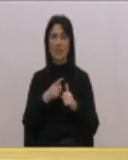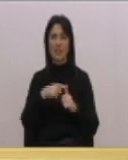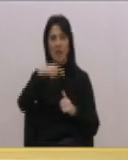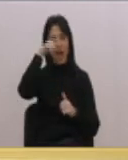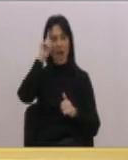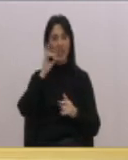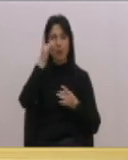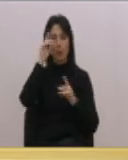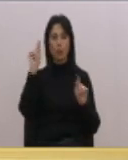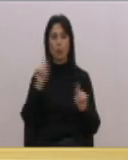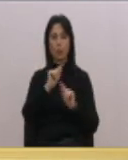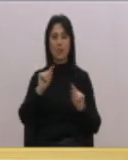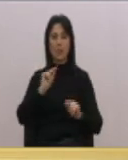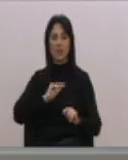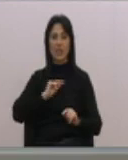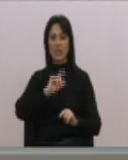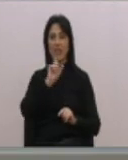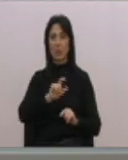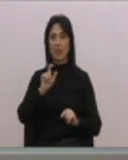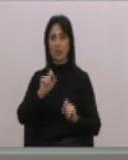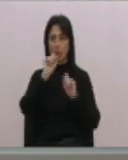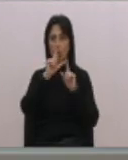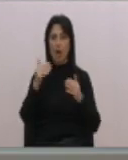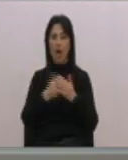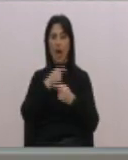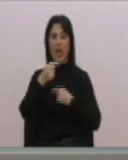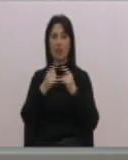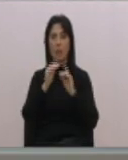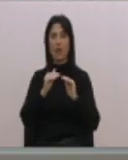აზერბაიჯანული კულტურის მუზეუმის თანამშრომლები და სკოლა ახალი თაობის მოსწავლეები, მივესალმოთ.